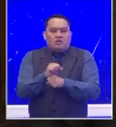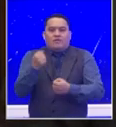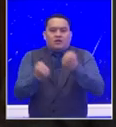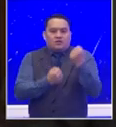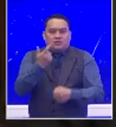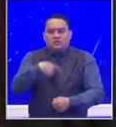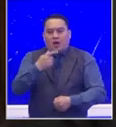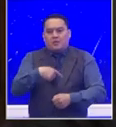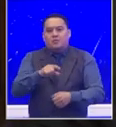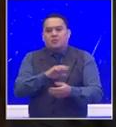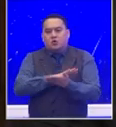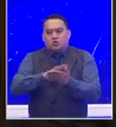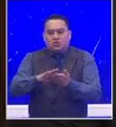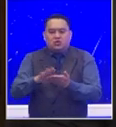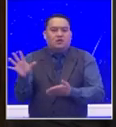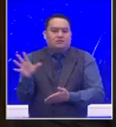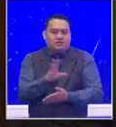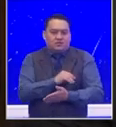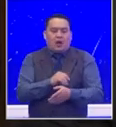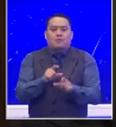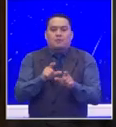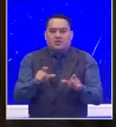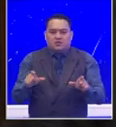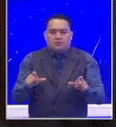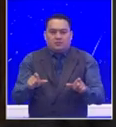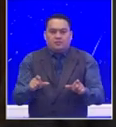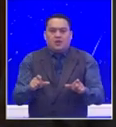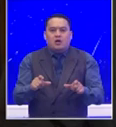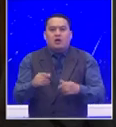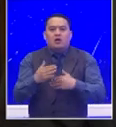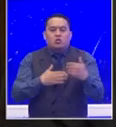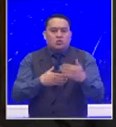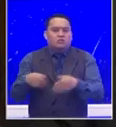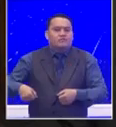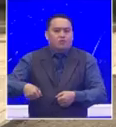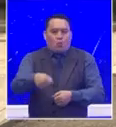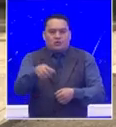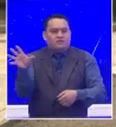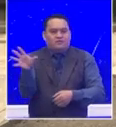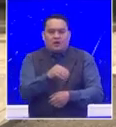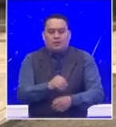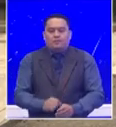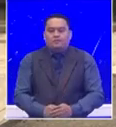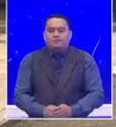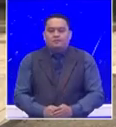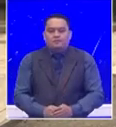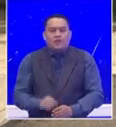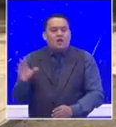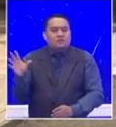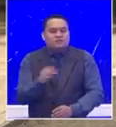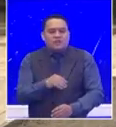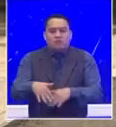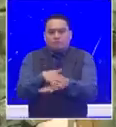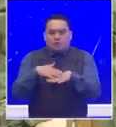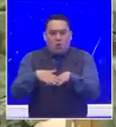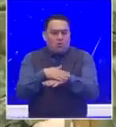водители маршрутов проводят санитарную обработку всех контактных мест салона автотранспорта – ручек, панелей, поручней. Обеззараживаются все места массового